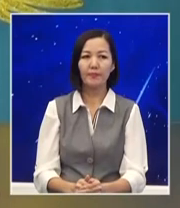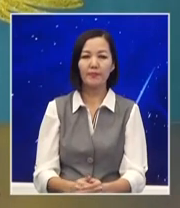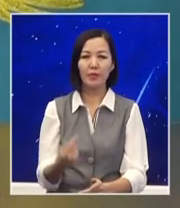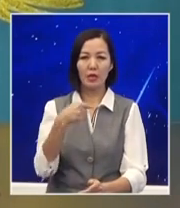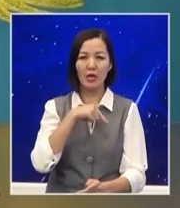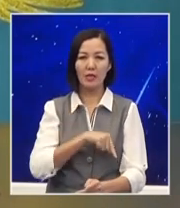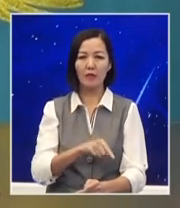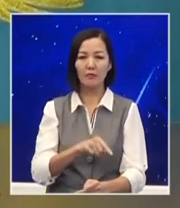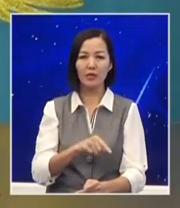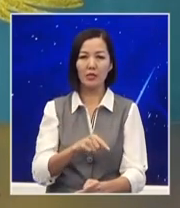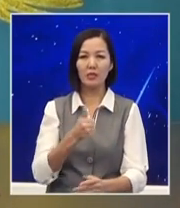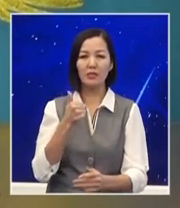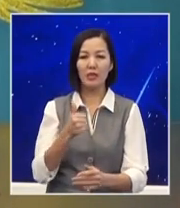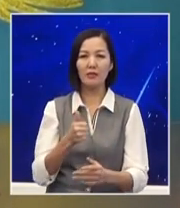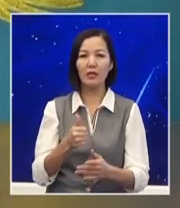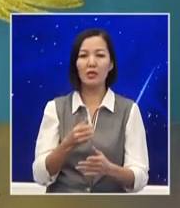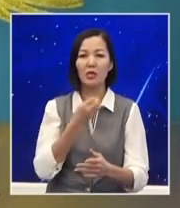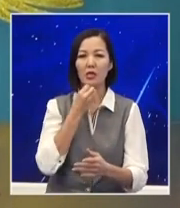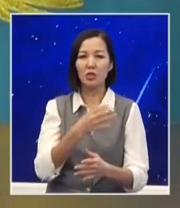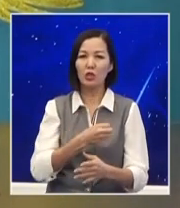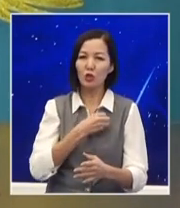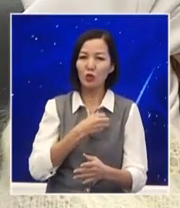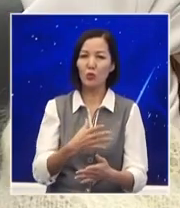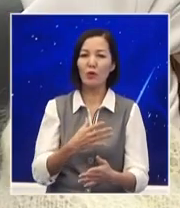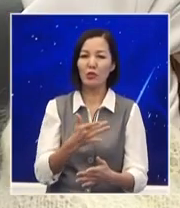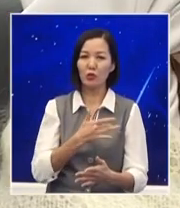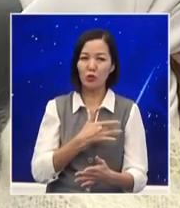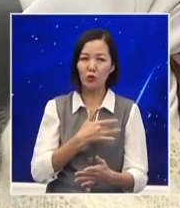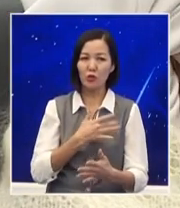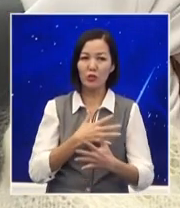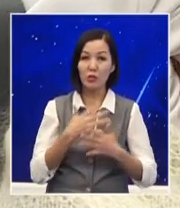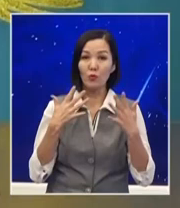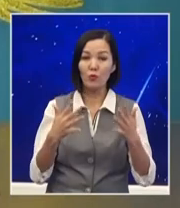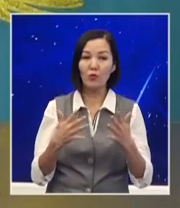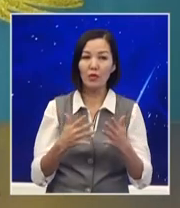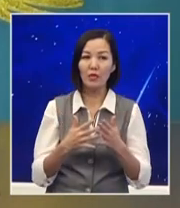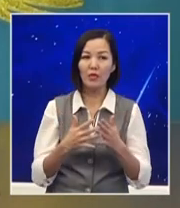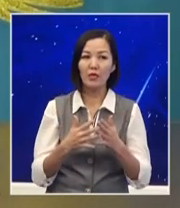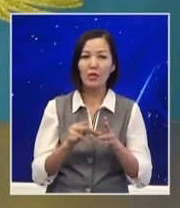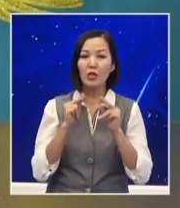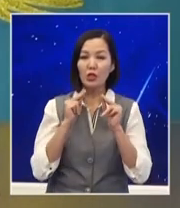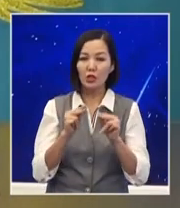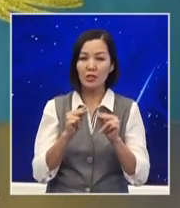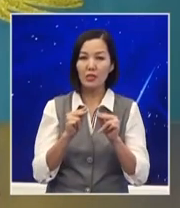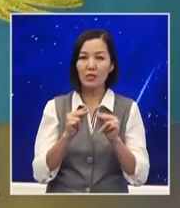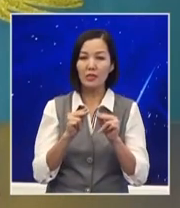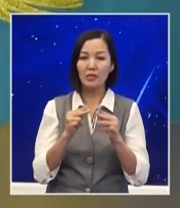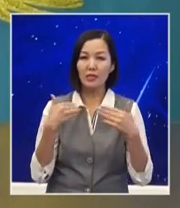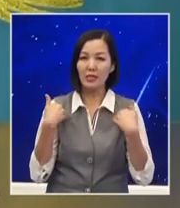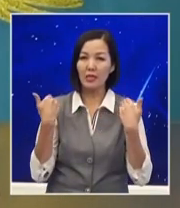Адамгершілігіңіз қой, кеңсіз, жүрегіңізде кең. Арашан шын ниетпен, шын